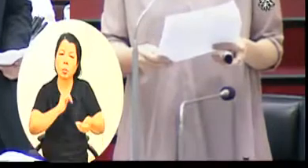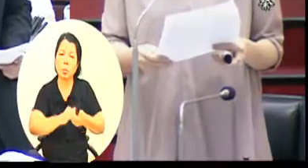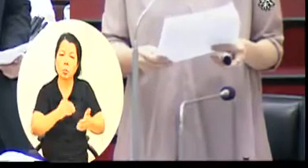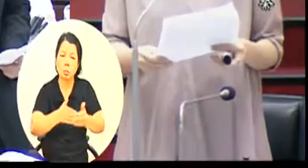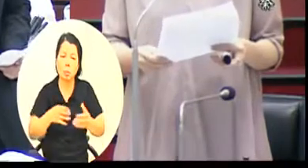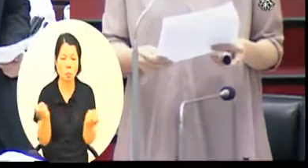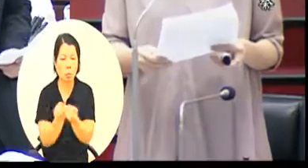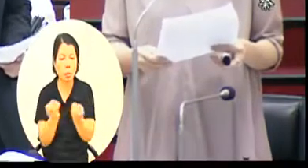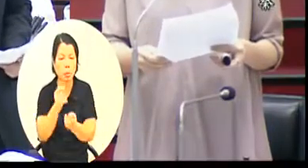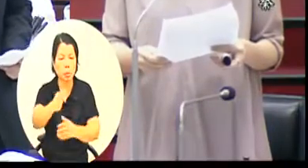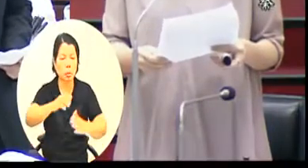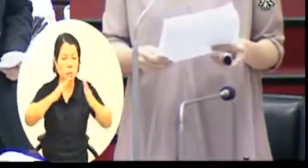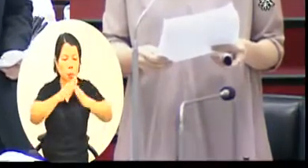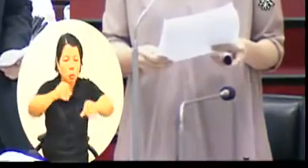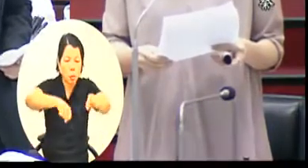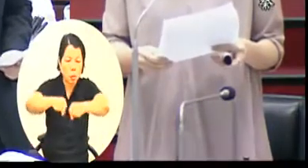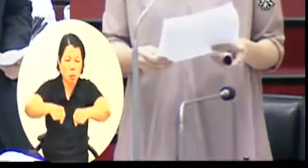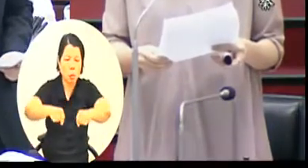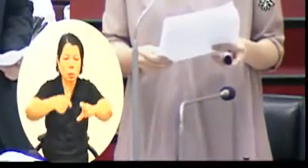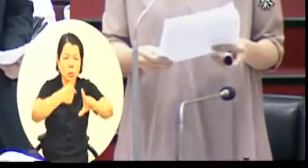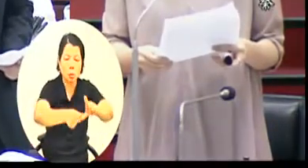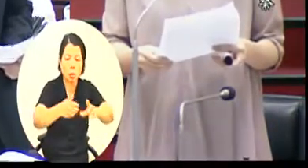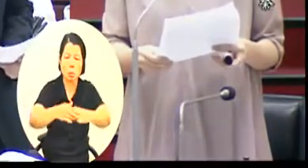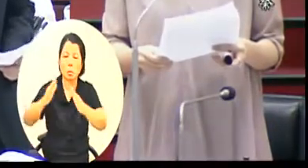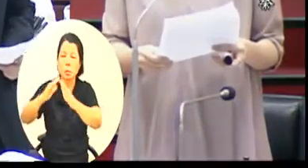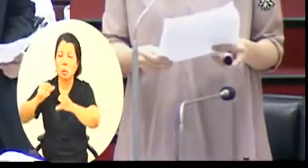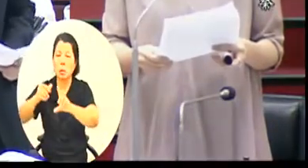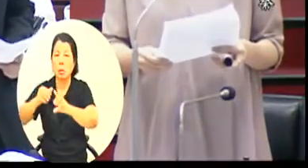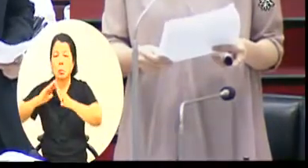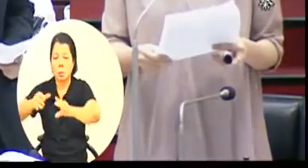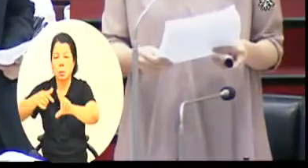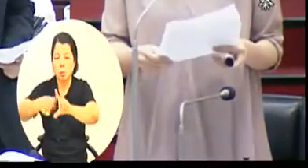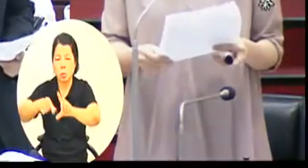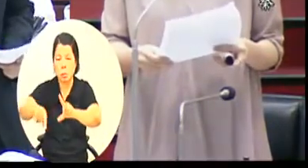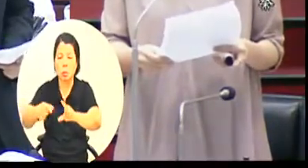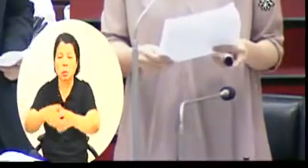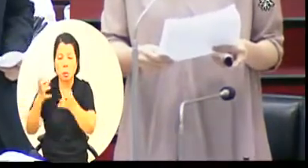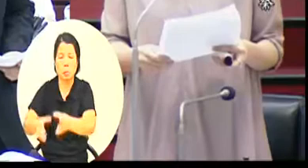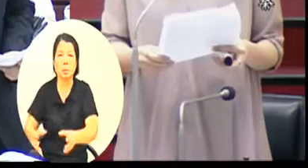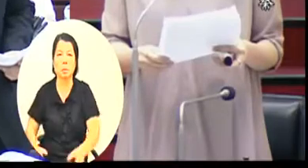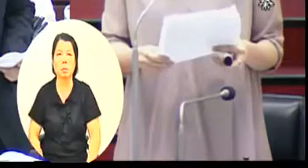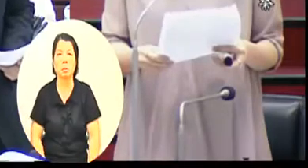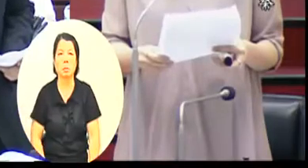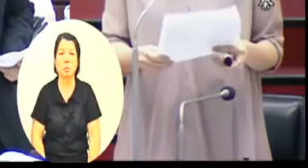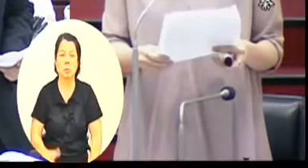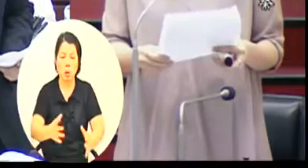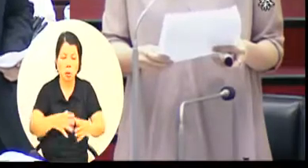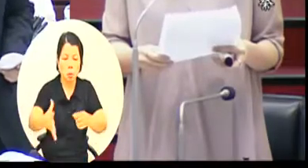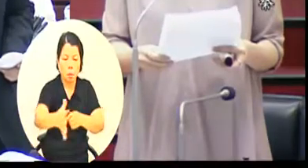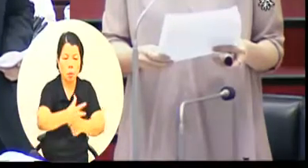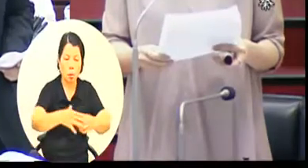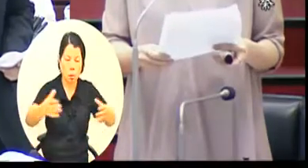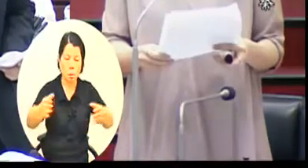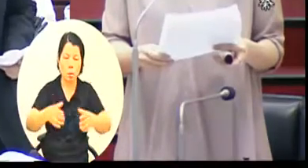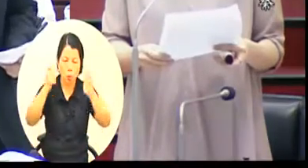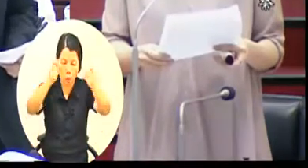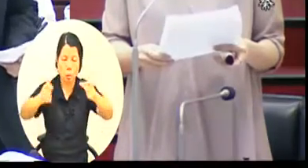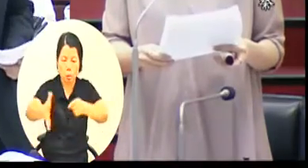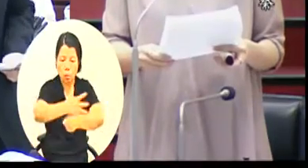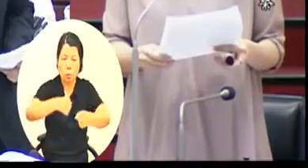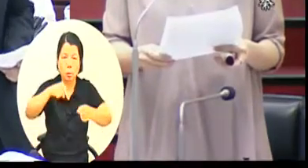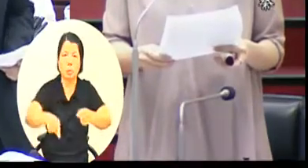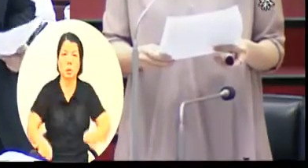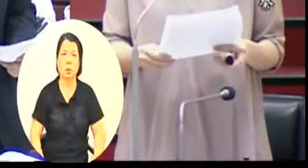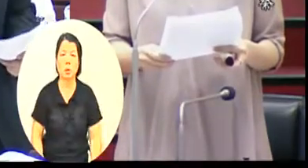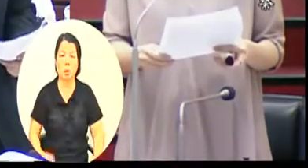生在都市计划区或是市区内的农地上会产生嘛。事实上我们在全高雄市里面，包括说我们